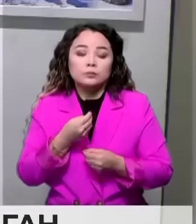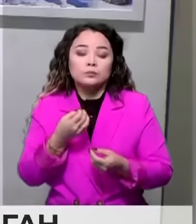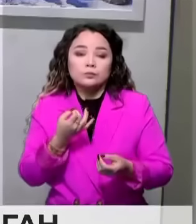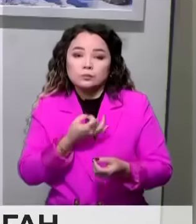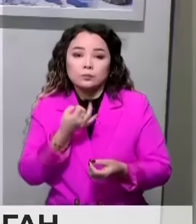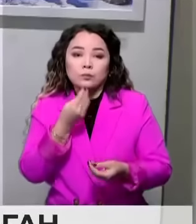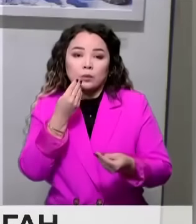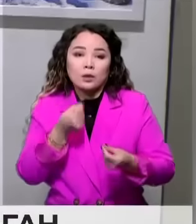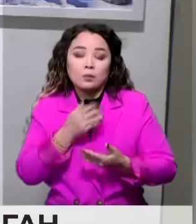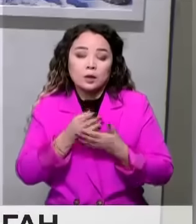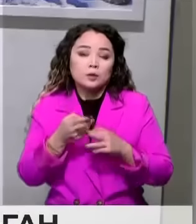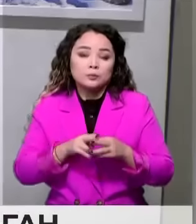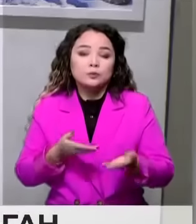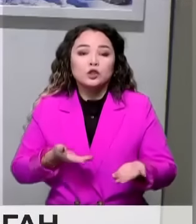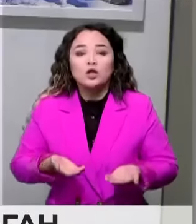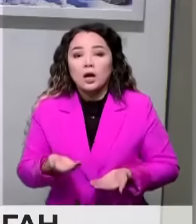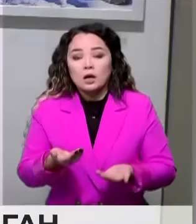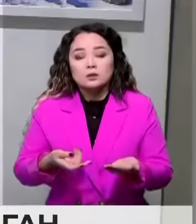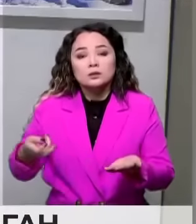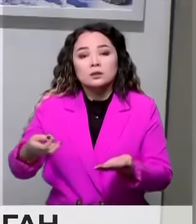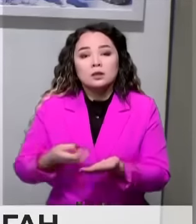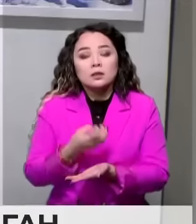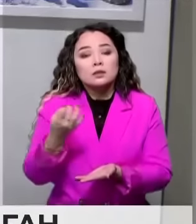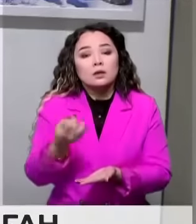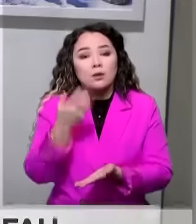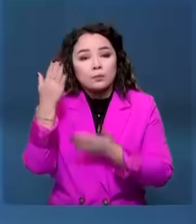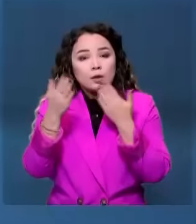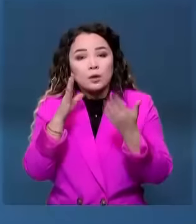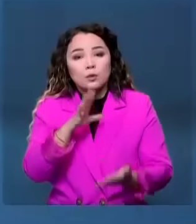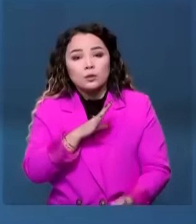қызықтырды. Сол жерде шаңғымен сырғанаған едім.